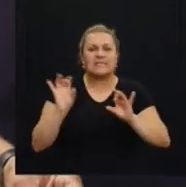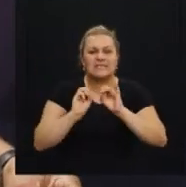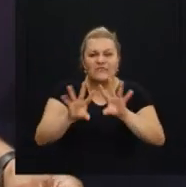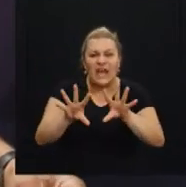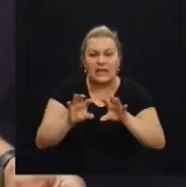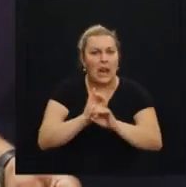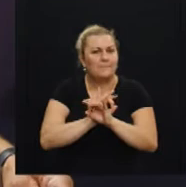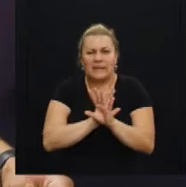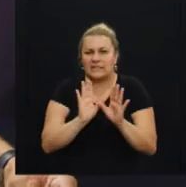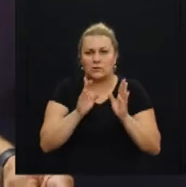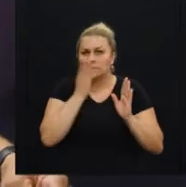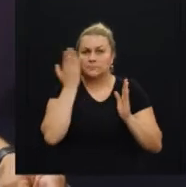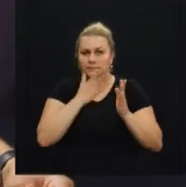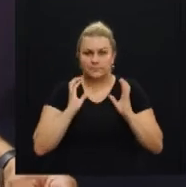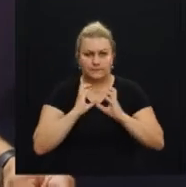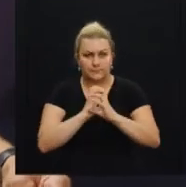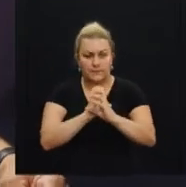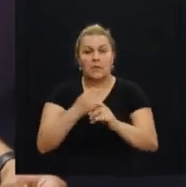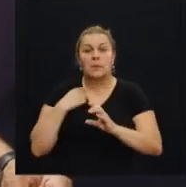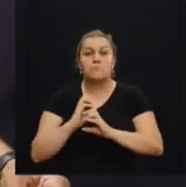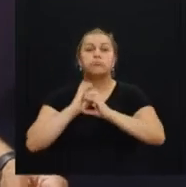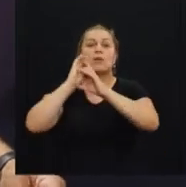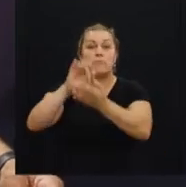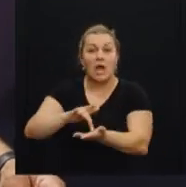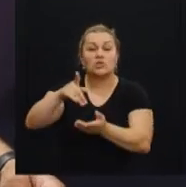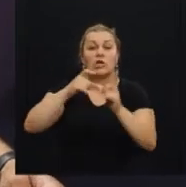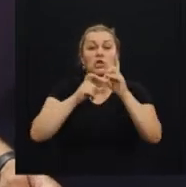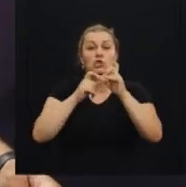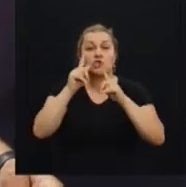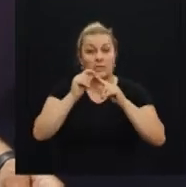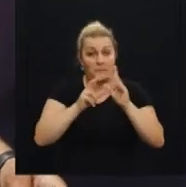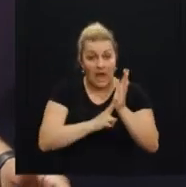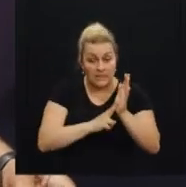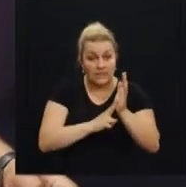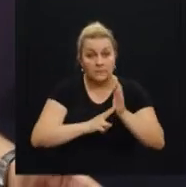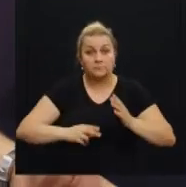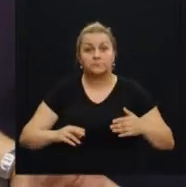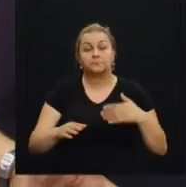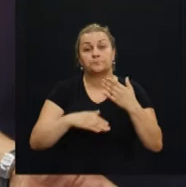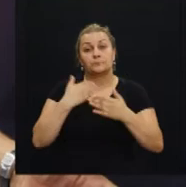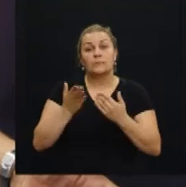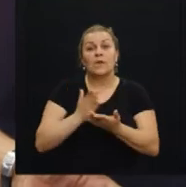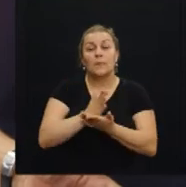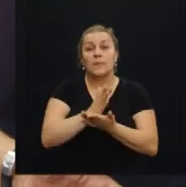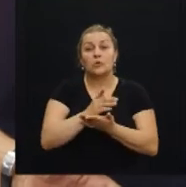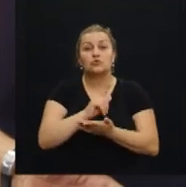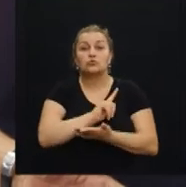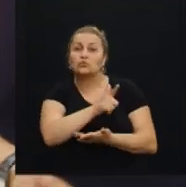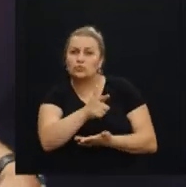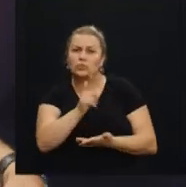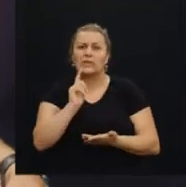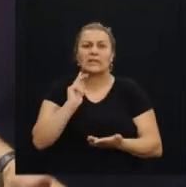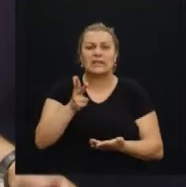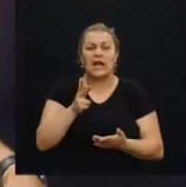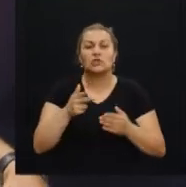ičega. Uglavnom smo prebačeni na Šipan. Ja sam među drugi ili